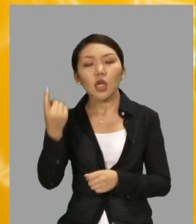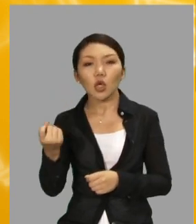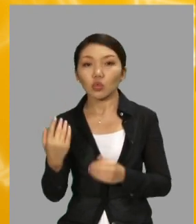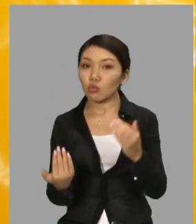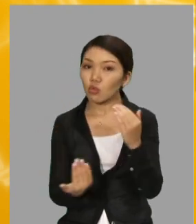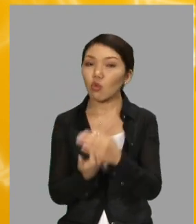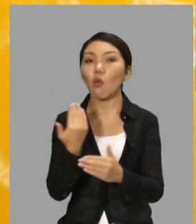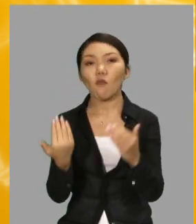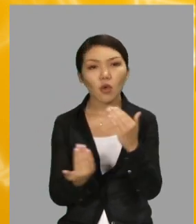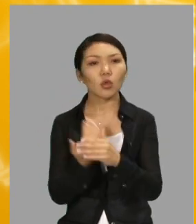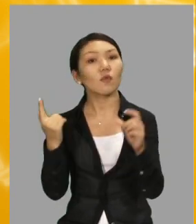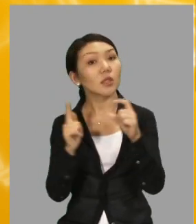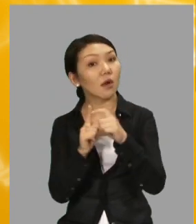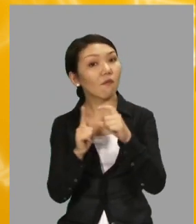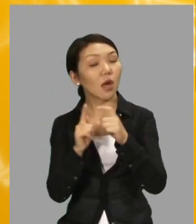слова.